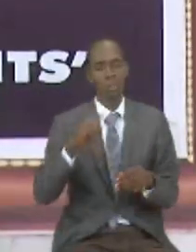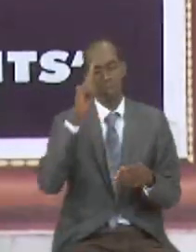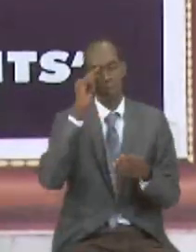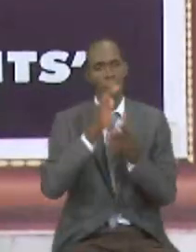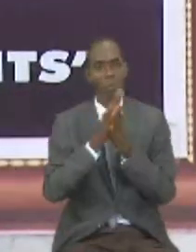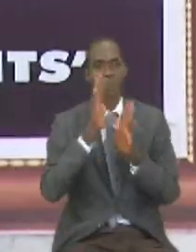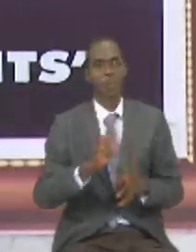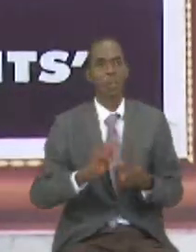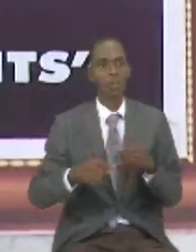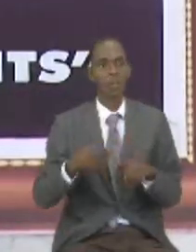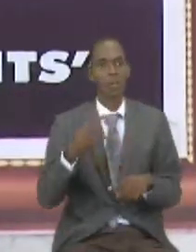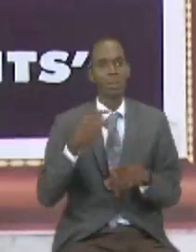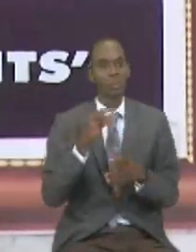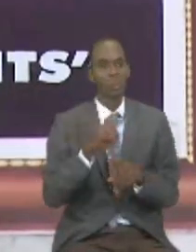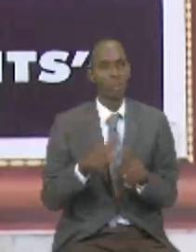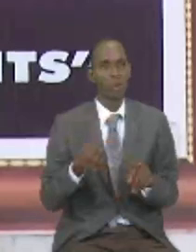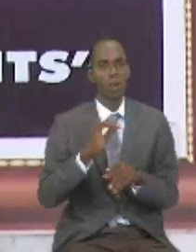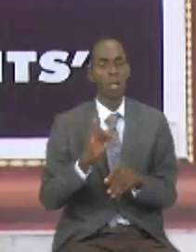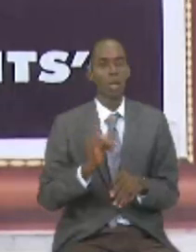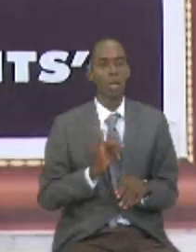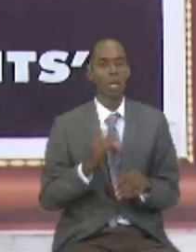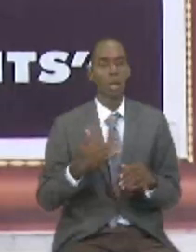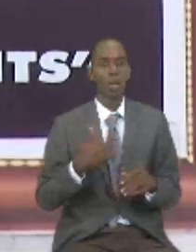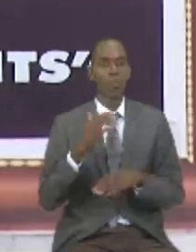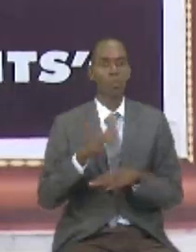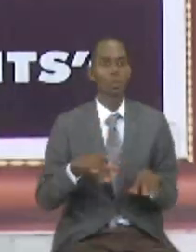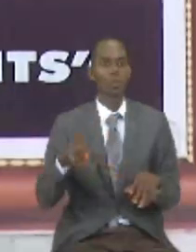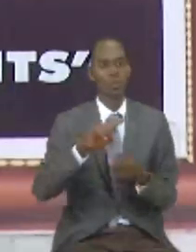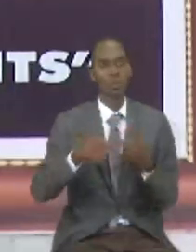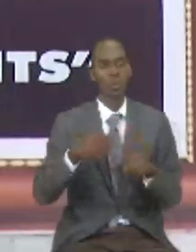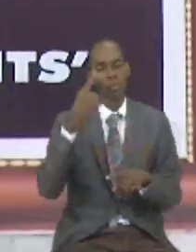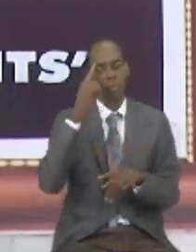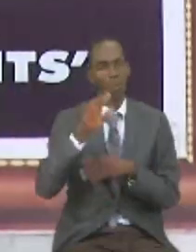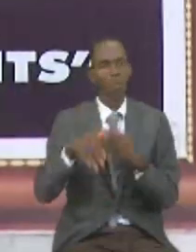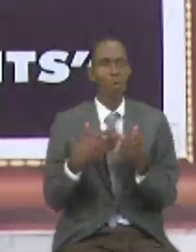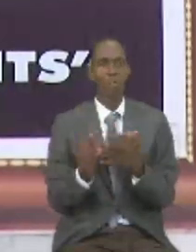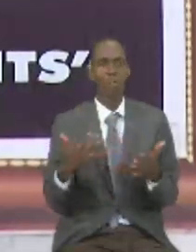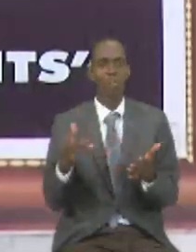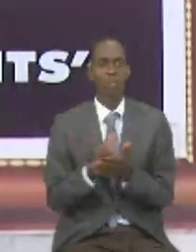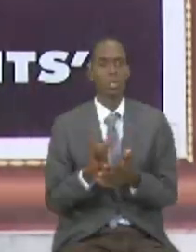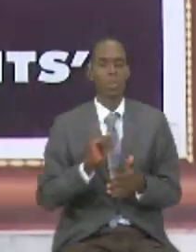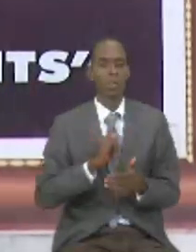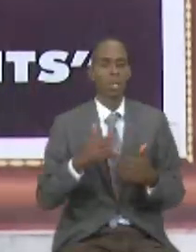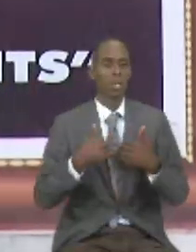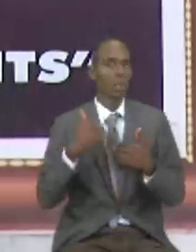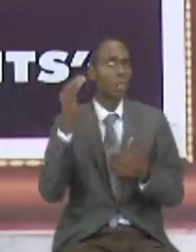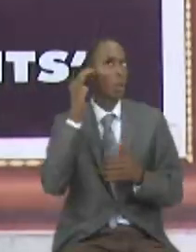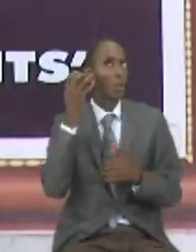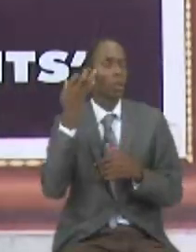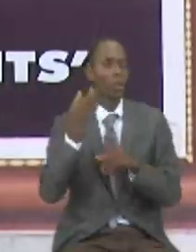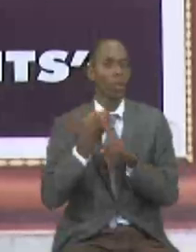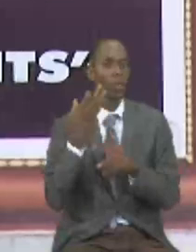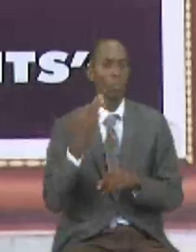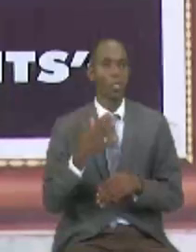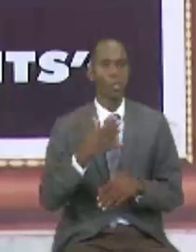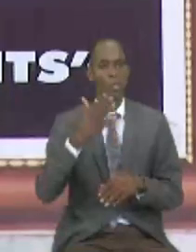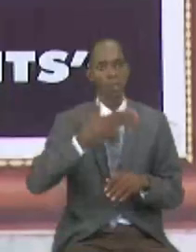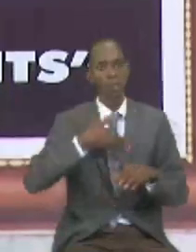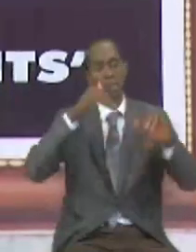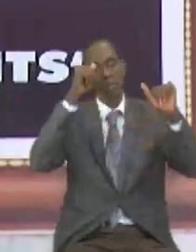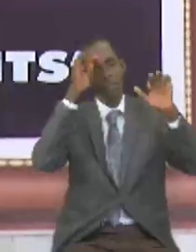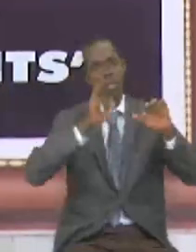ami. Mais je vous ai appelé ami parce que je vous ai fait connaître tout ce que j'ai appris de mon Père. Ce n'est